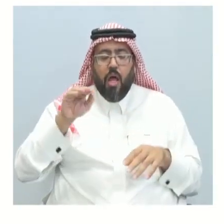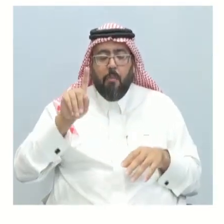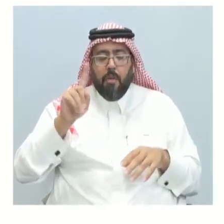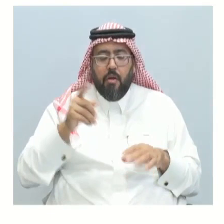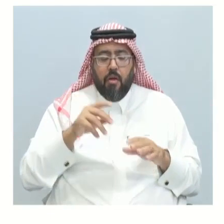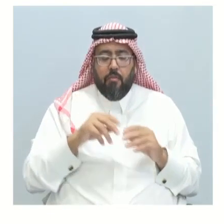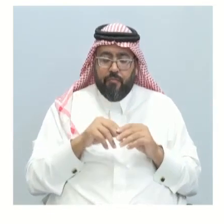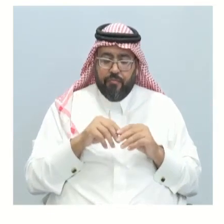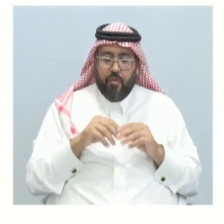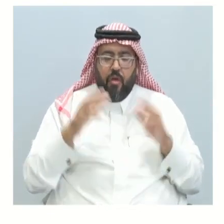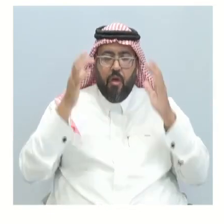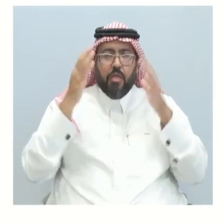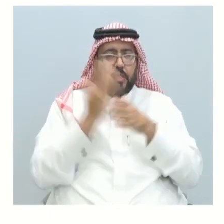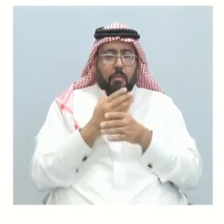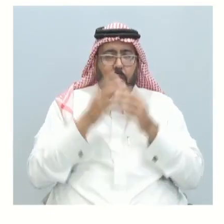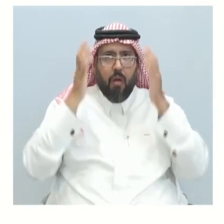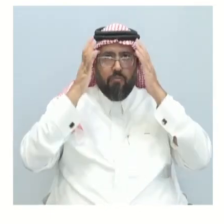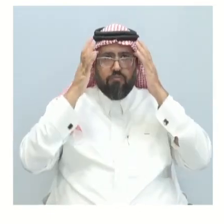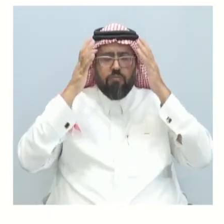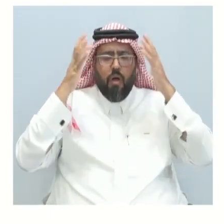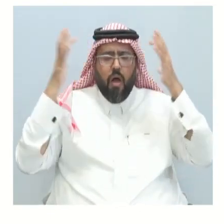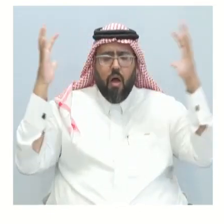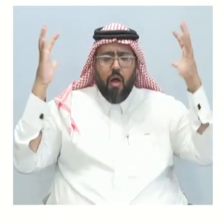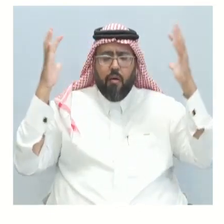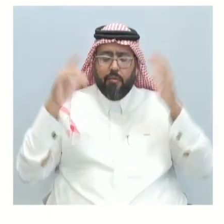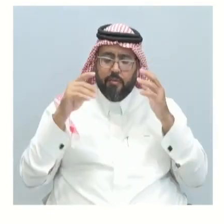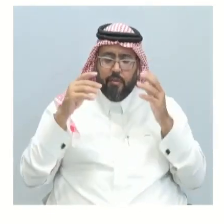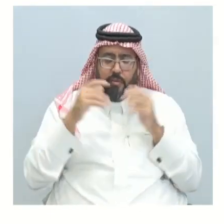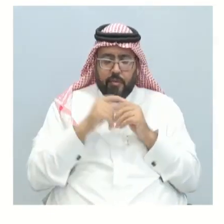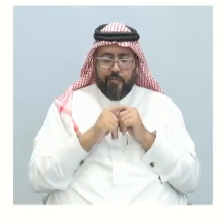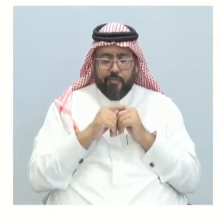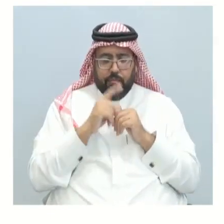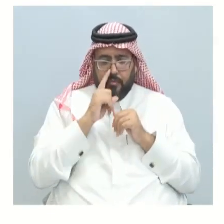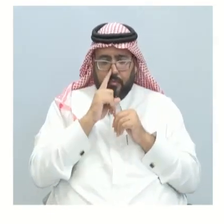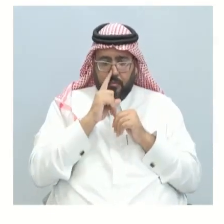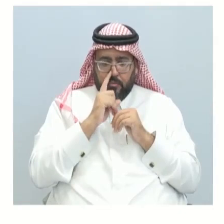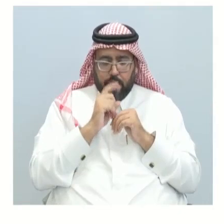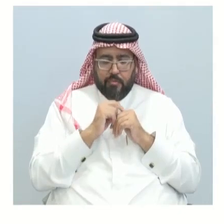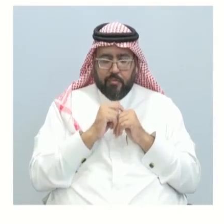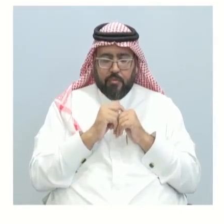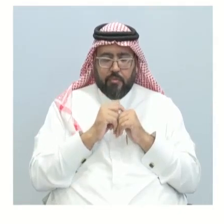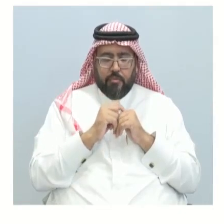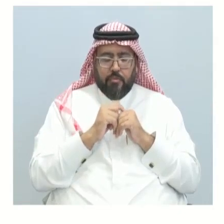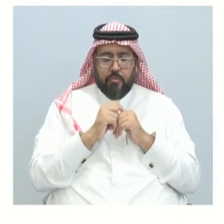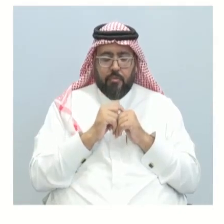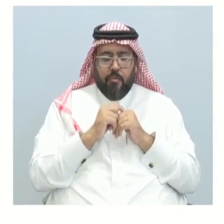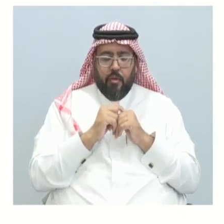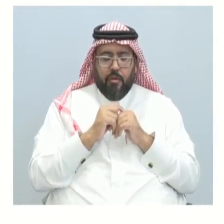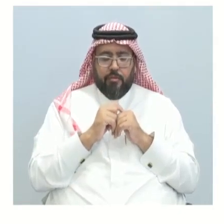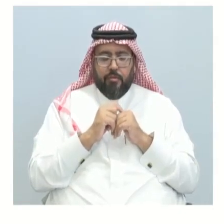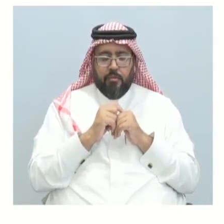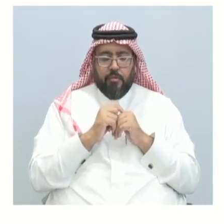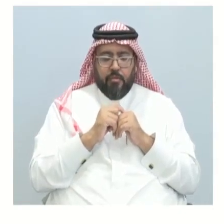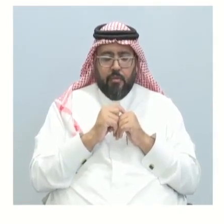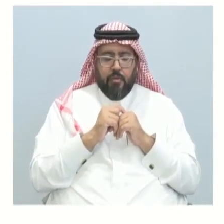علمه فرضي الله عنه وارضاه اذا هذا الصحابي الجليل وهو عبد الله بن عباس بن عبد المطلب القرشي